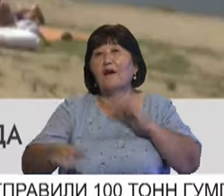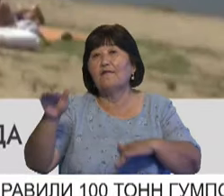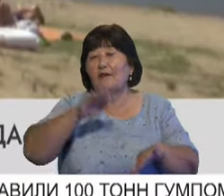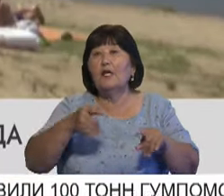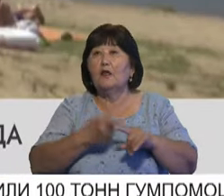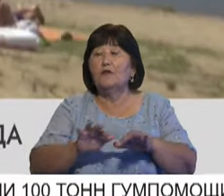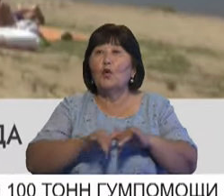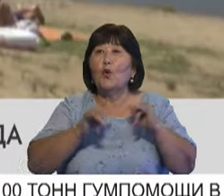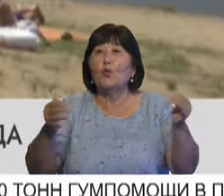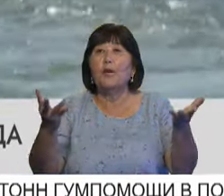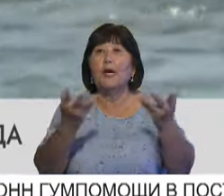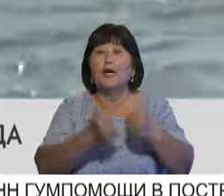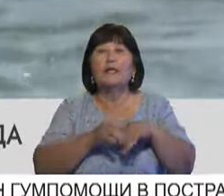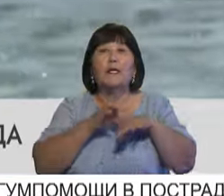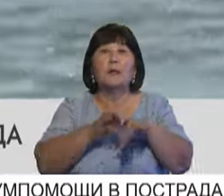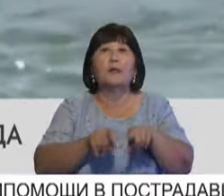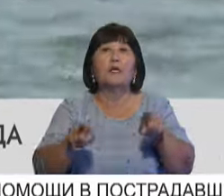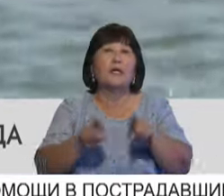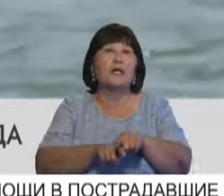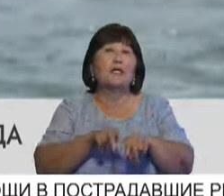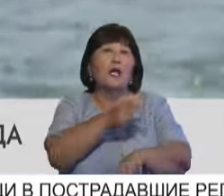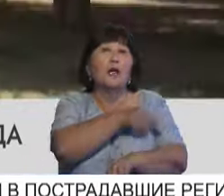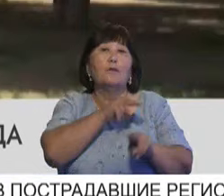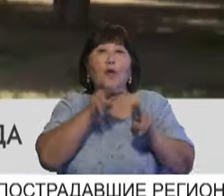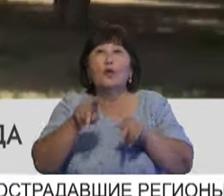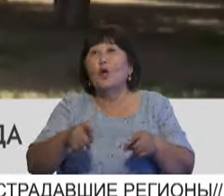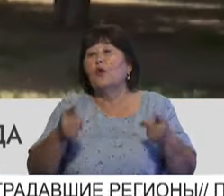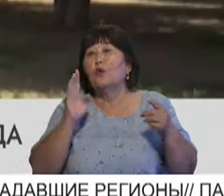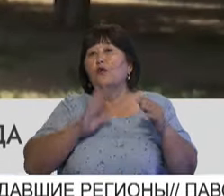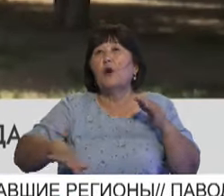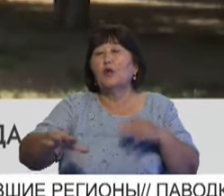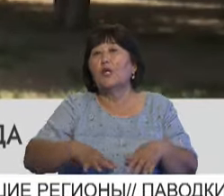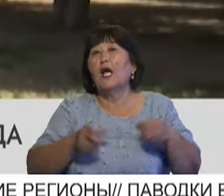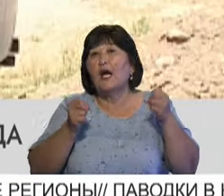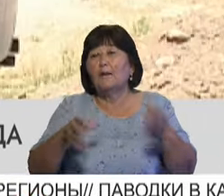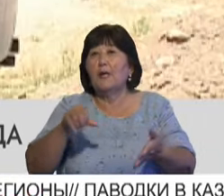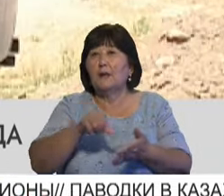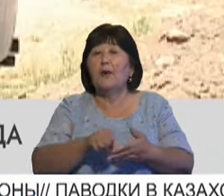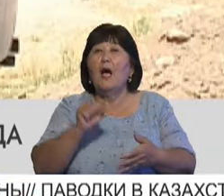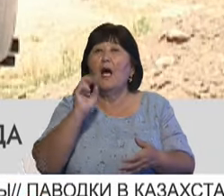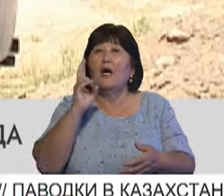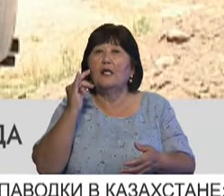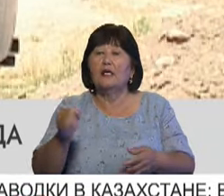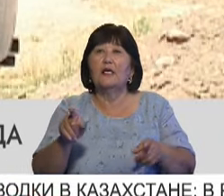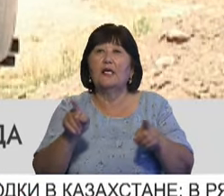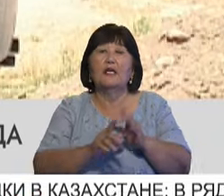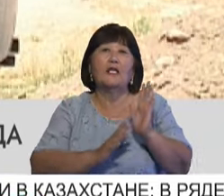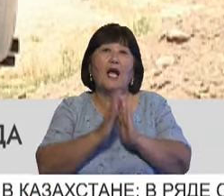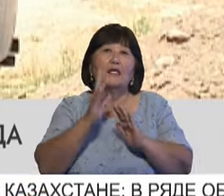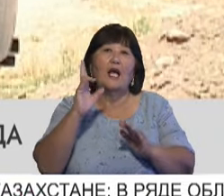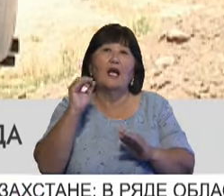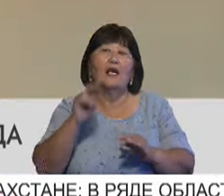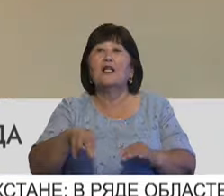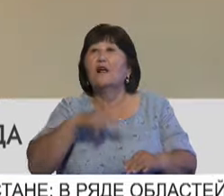числе увеличив количество проводимых патрулирования помимо крупных водоёмов опасность представляют ореки и оросительные каналы